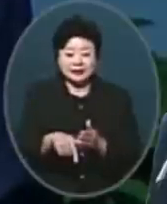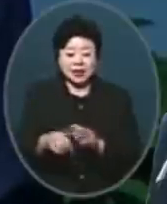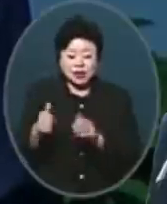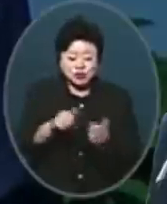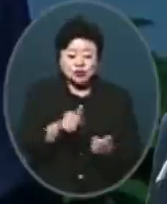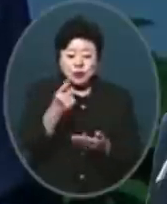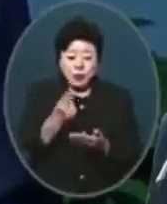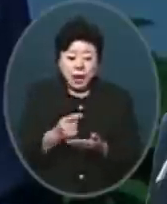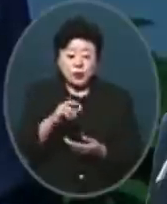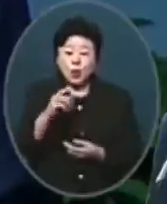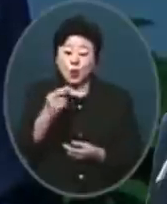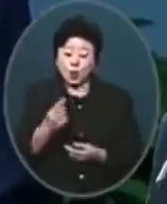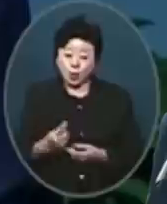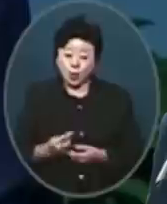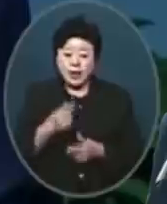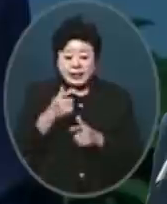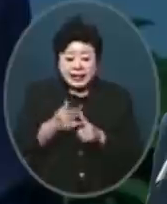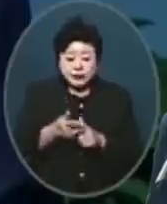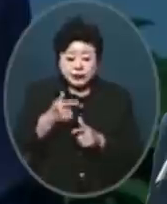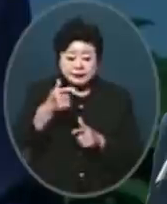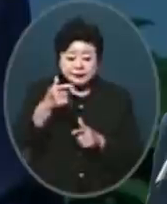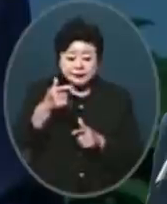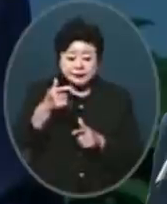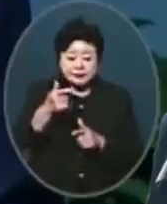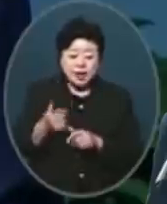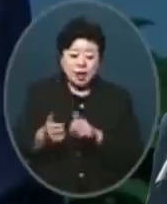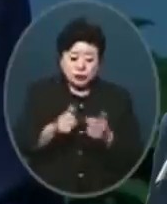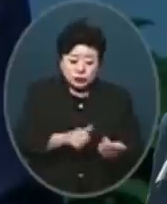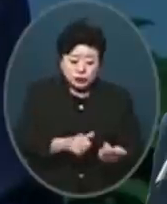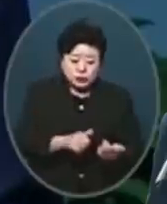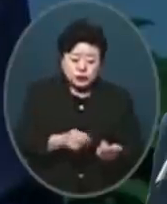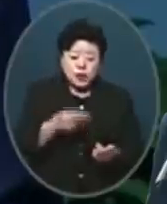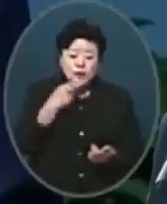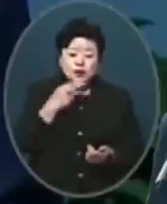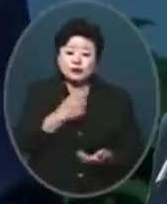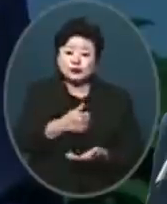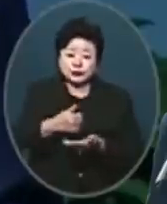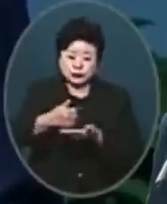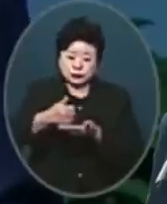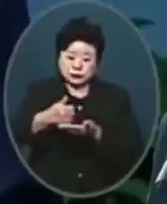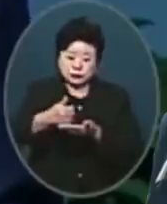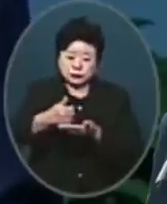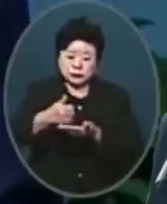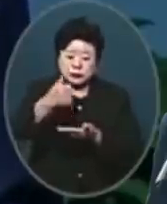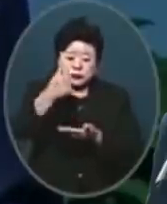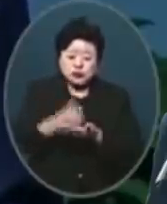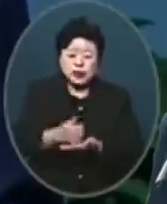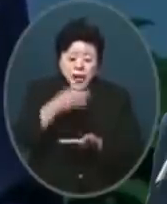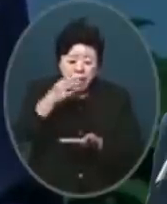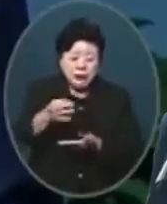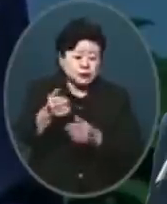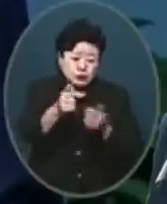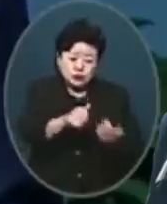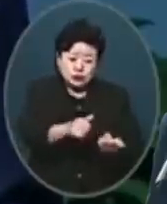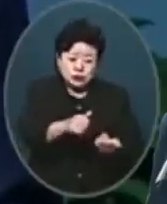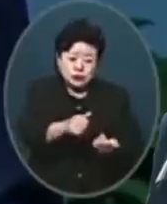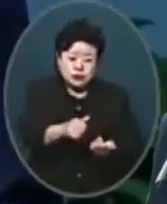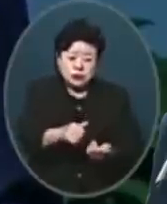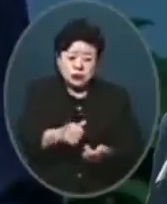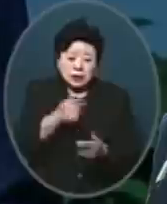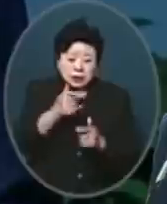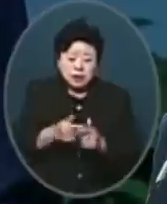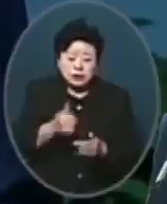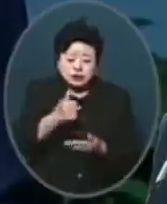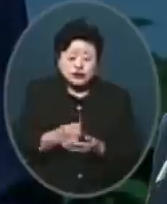죽음이 다가와도 예수님은 죽을 수 없는 분입니다. 죄의 값으로 죽는데 예수님은 죄를 안 지었기